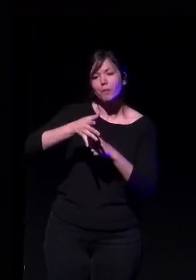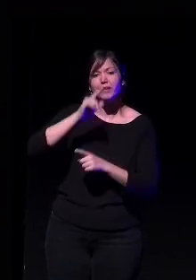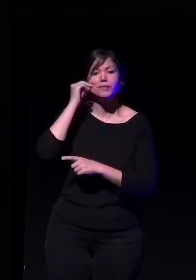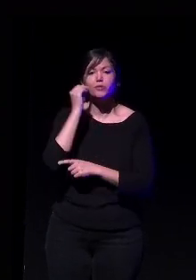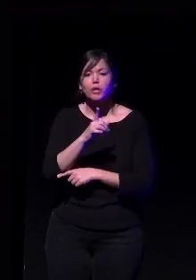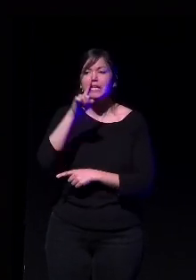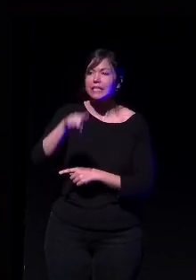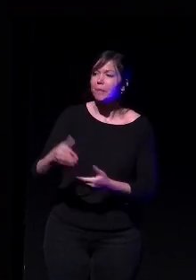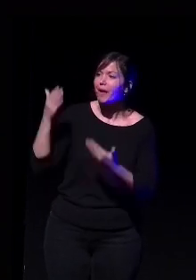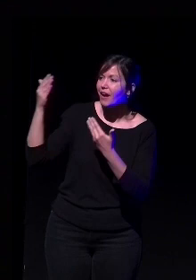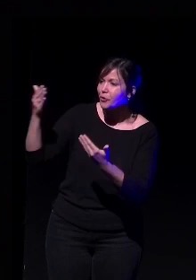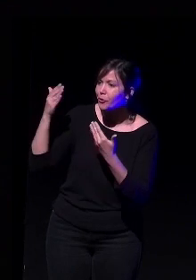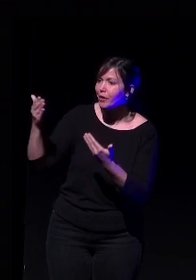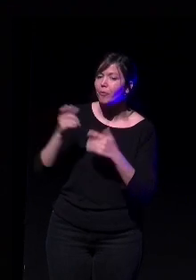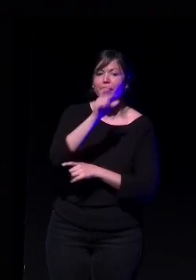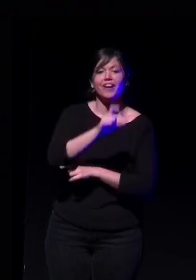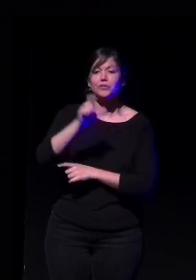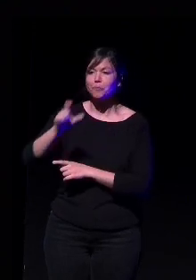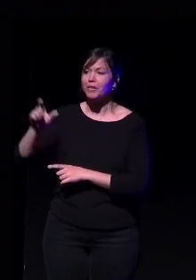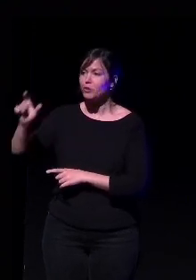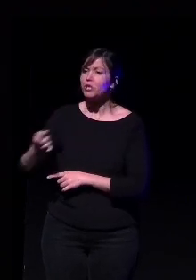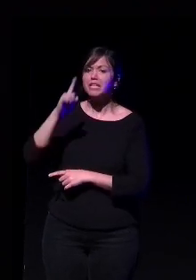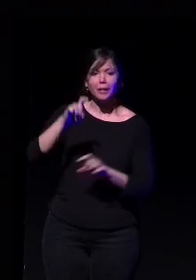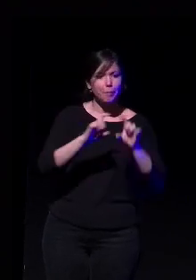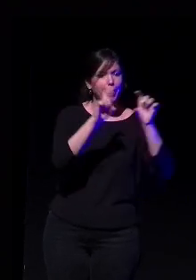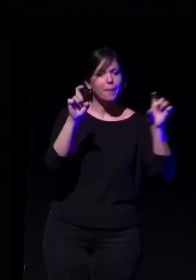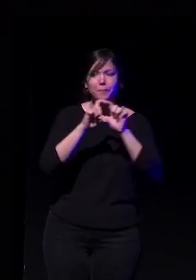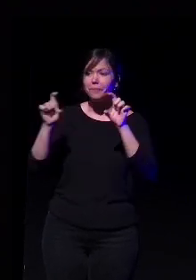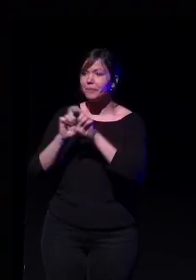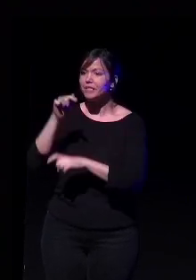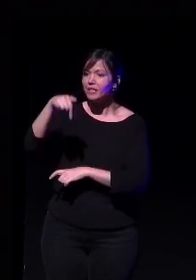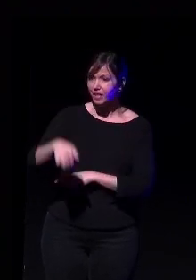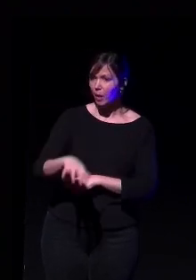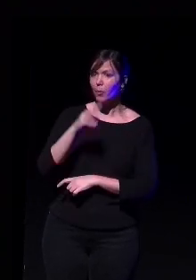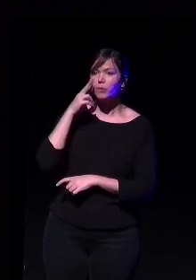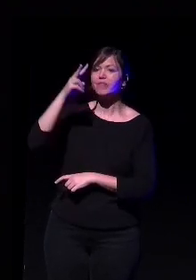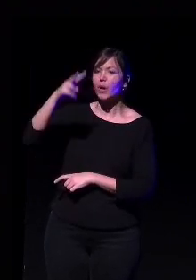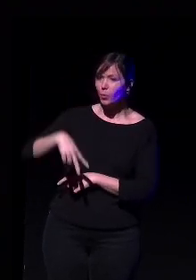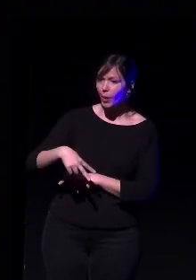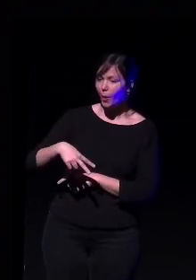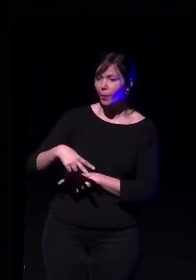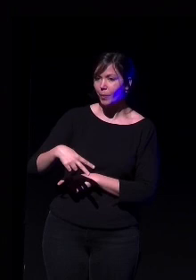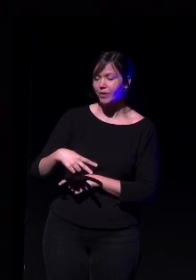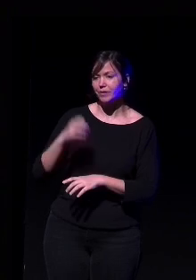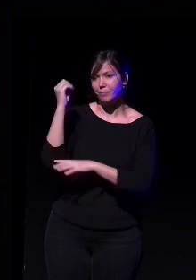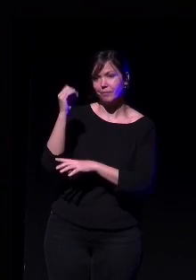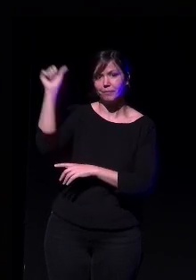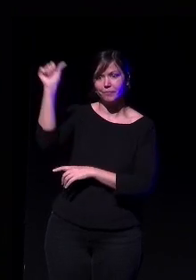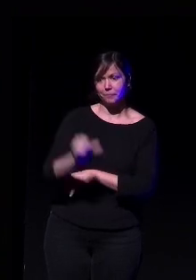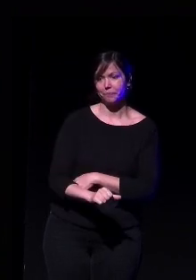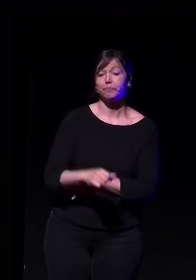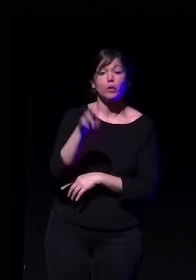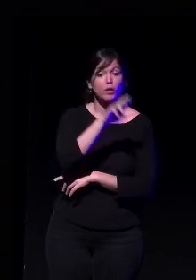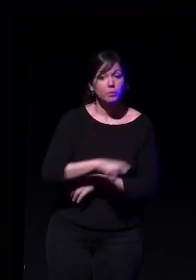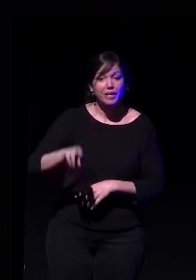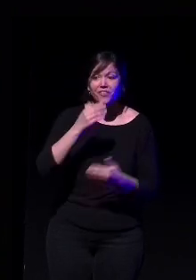com no pot ser d'altra forma, a les persones i també a les empreses que avui seran reconegudes al llarg d'aquest acte.